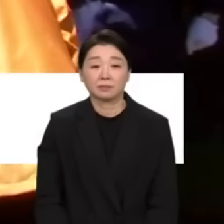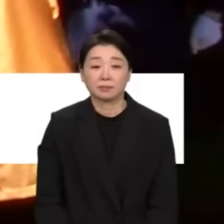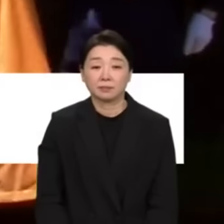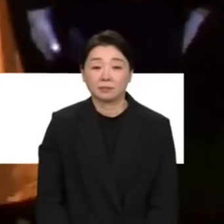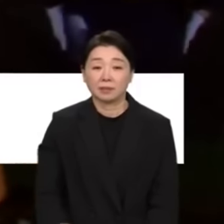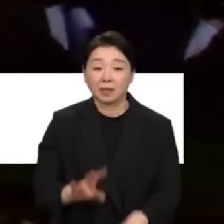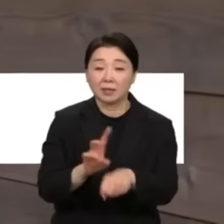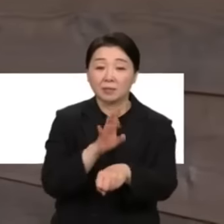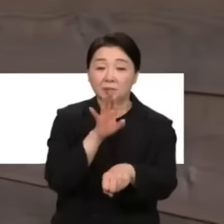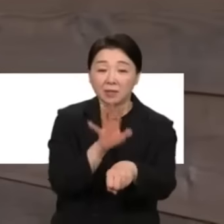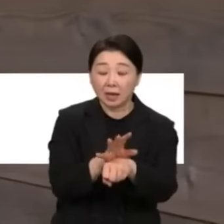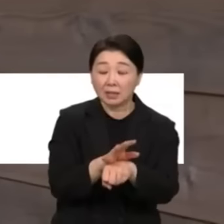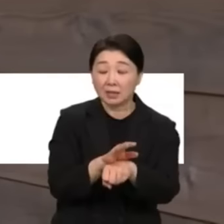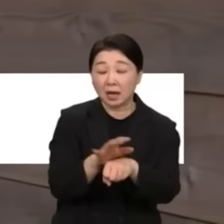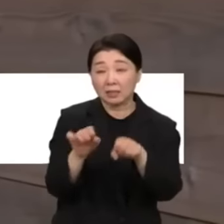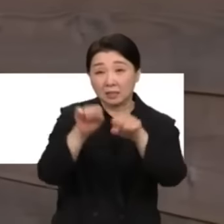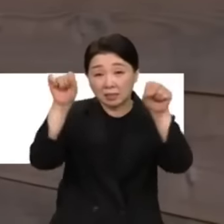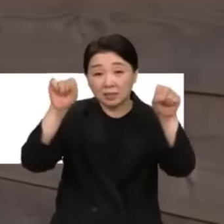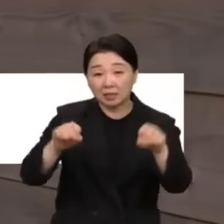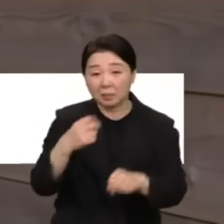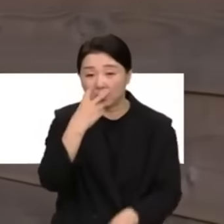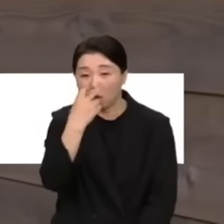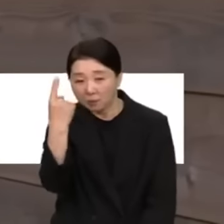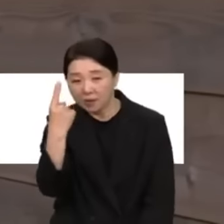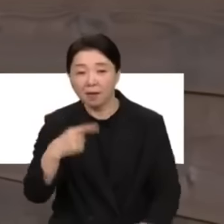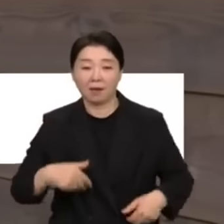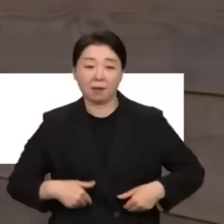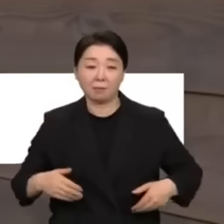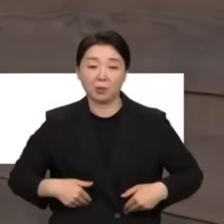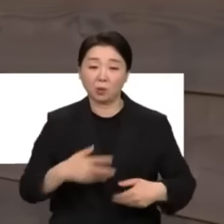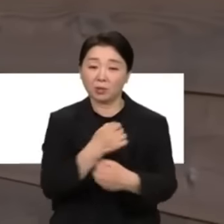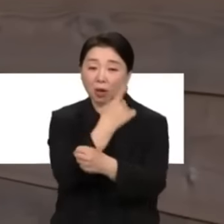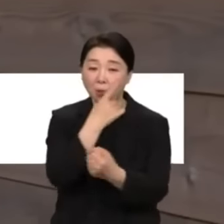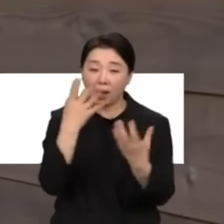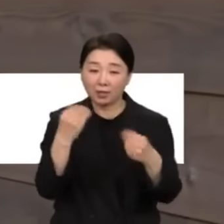態勢で 警備も しないといけませんし